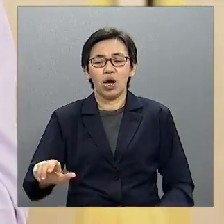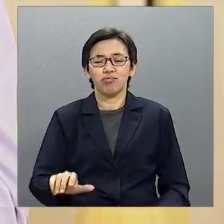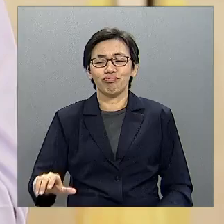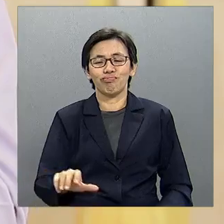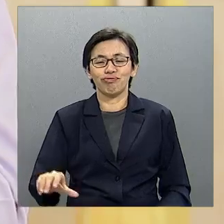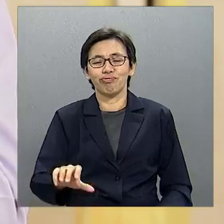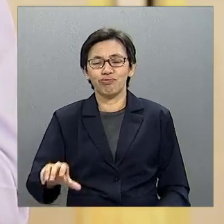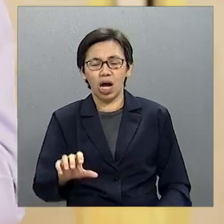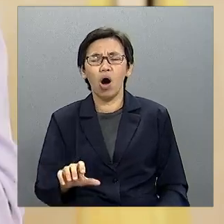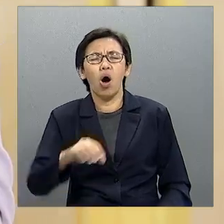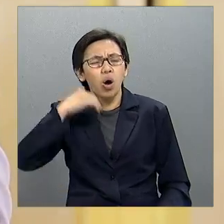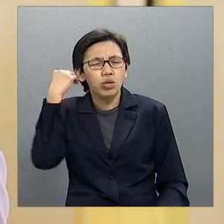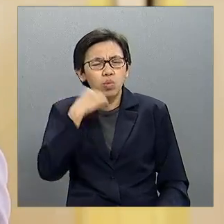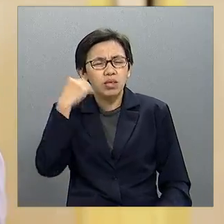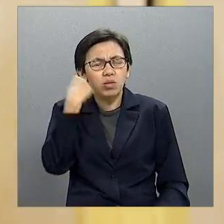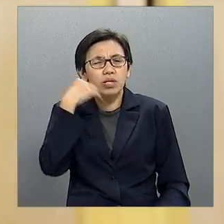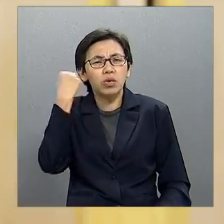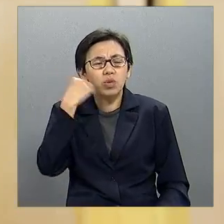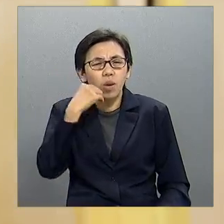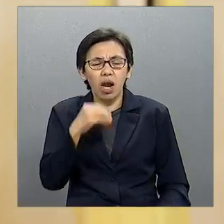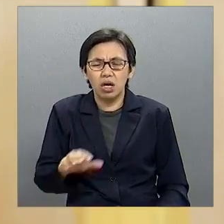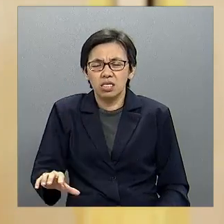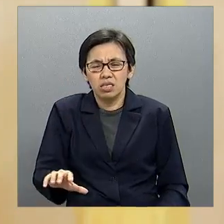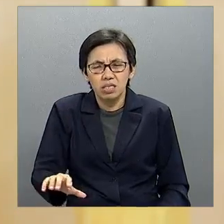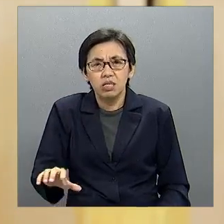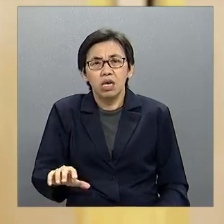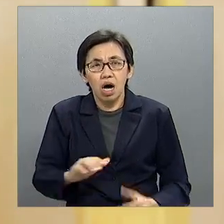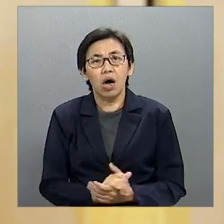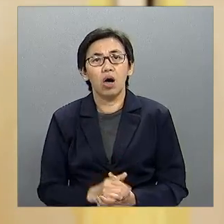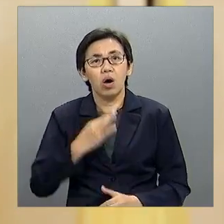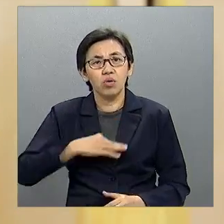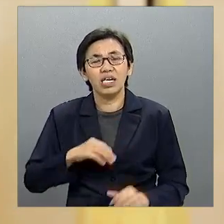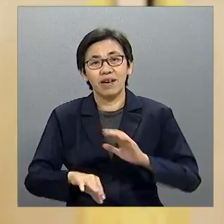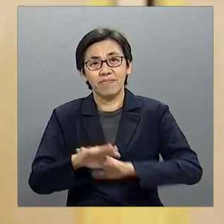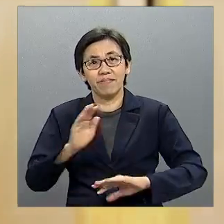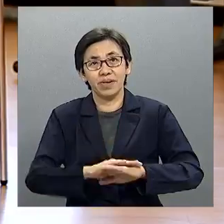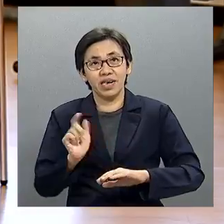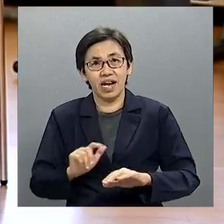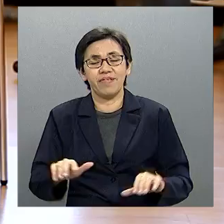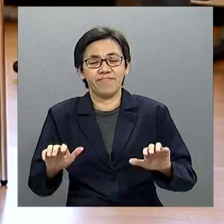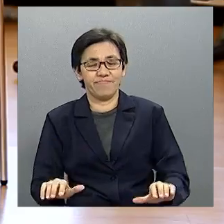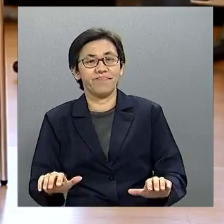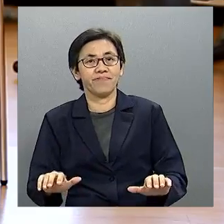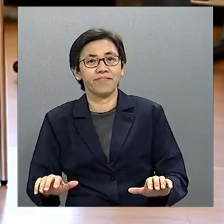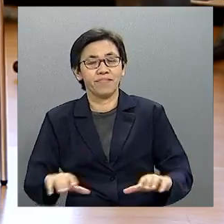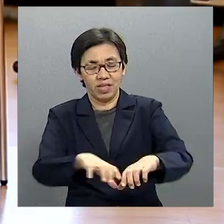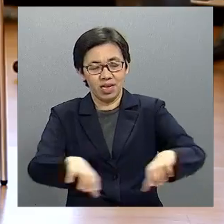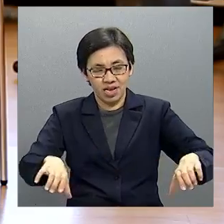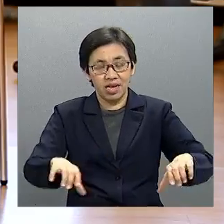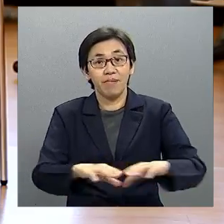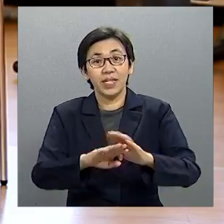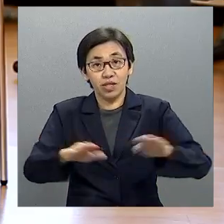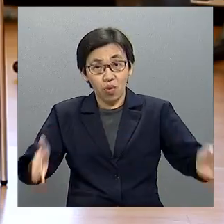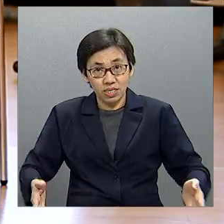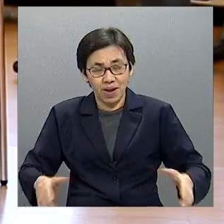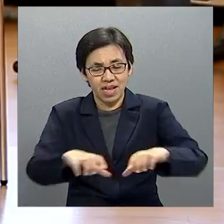จะสังเกตว่าเวลาที่เราคีย์คอมพิวเตอร์หรือใช้เมาส์เนี่ยตัวข้อมือเราจะสัมผัสกับบริเวณพื้นโต๊ะทำให้เกิดการเขาเรียกว่า